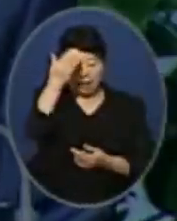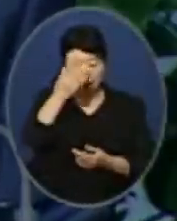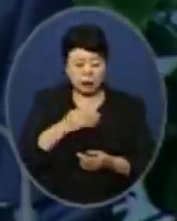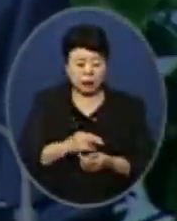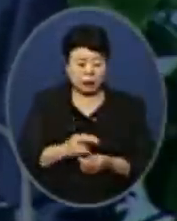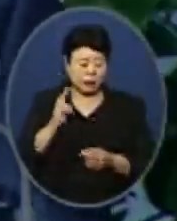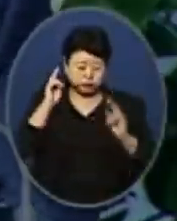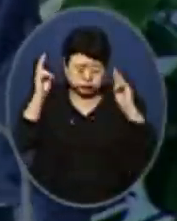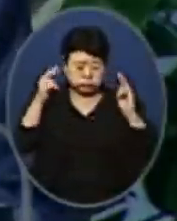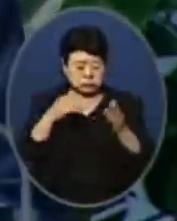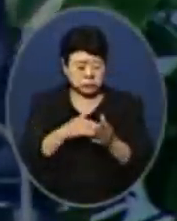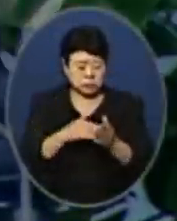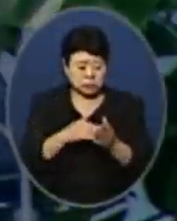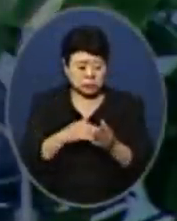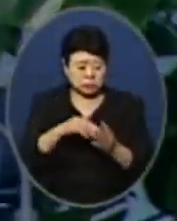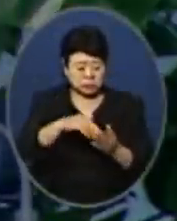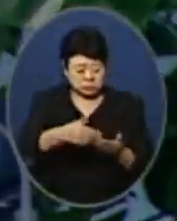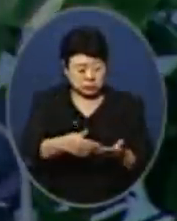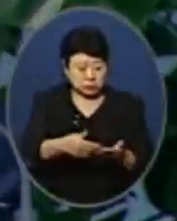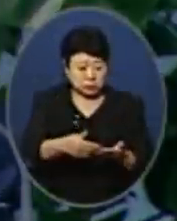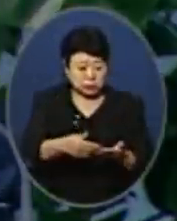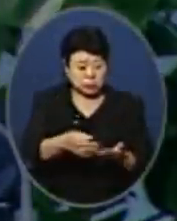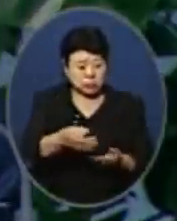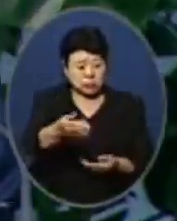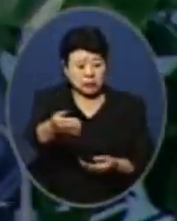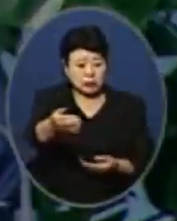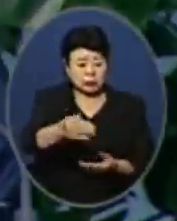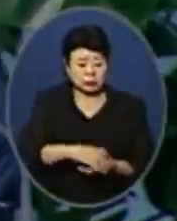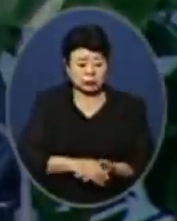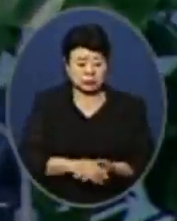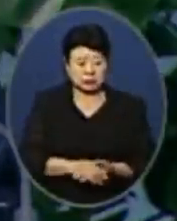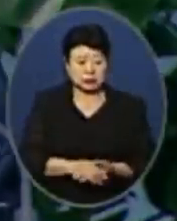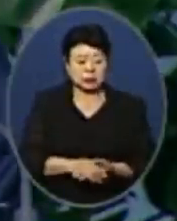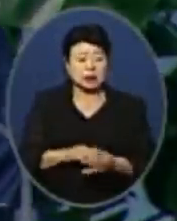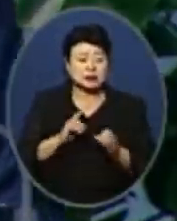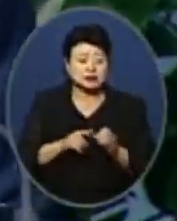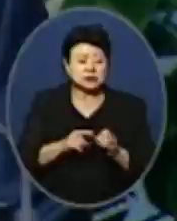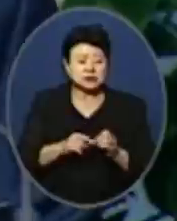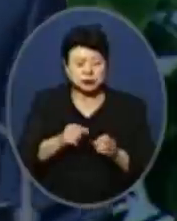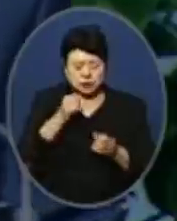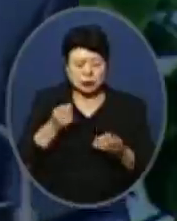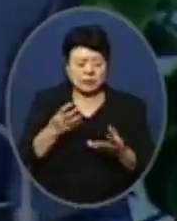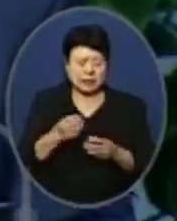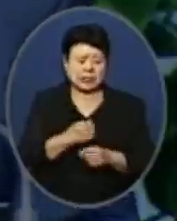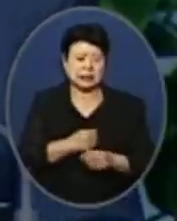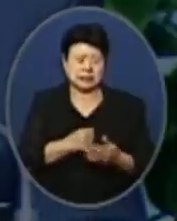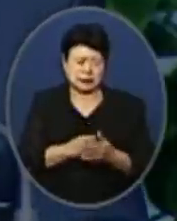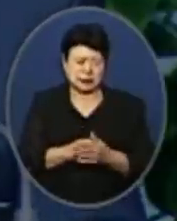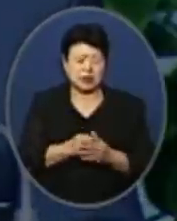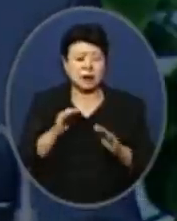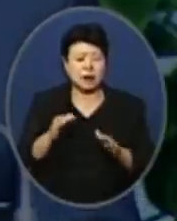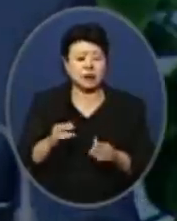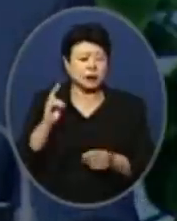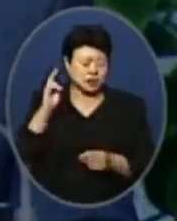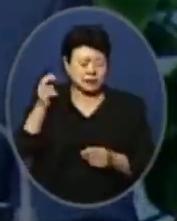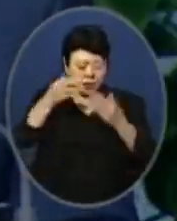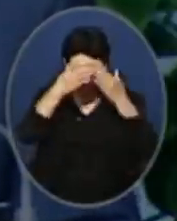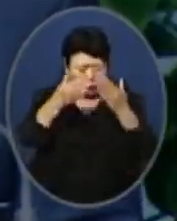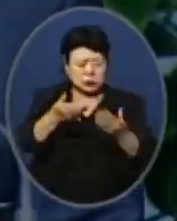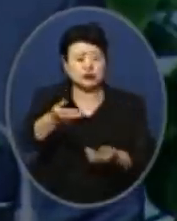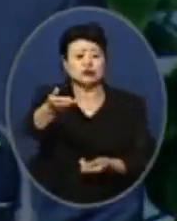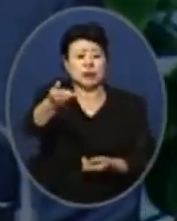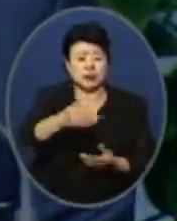머리를 밀어드리고 지갑을 꺼내서 돈을 내려고 그러니까 아유 승려님 좋은 일 많이 하시니까 오늘 이발은